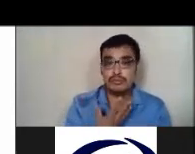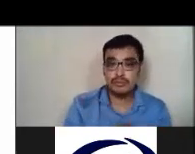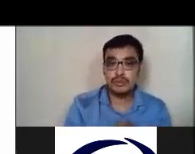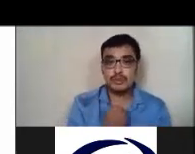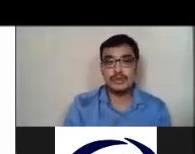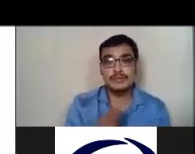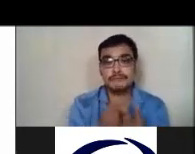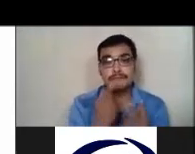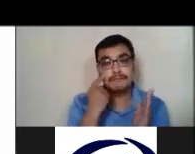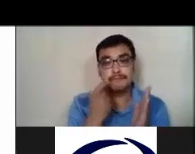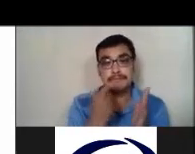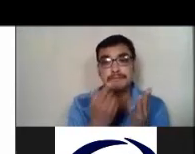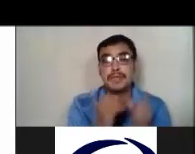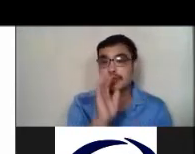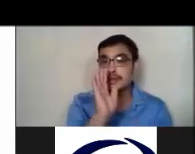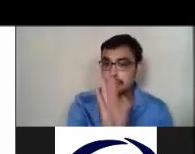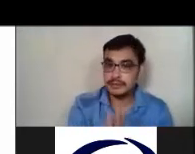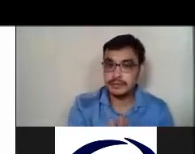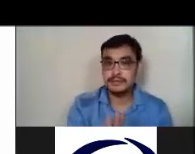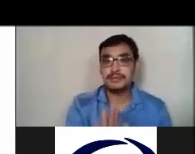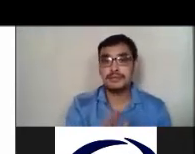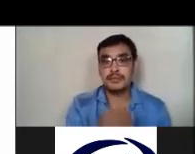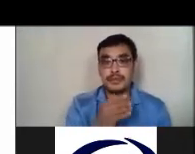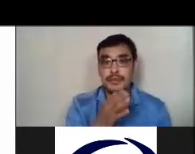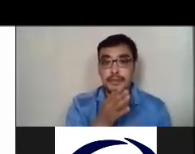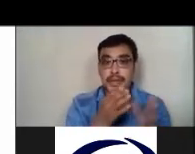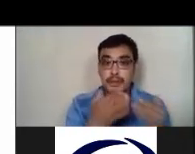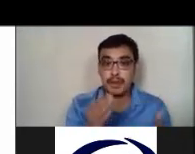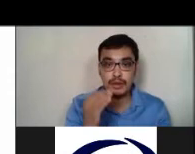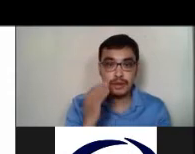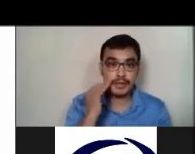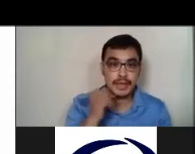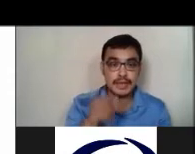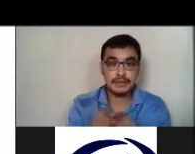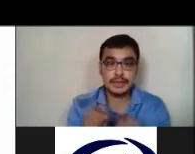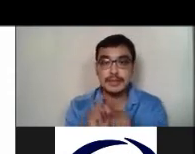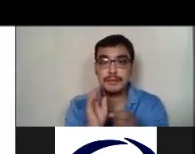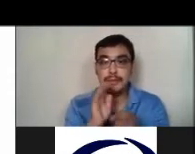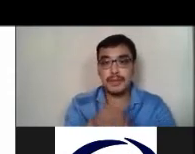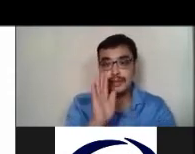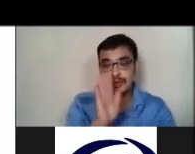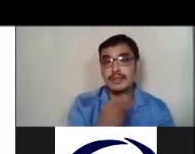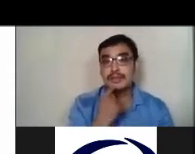भेटिएछ. म्यारिड महिलामा डिप्रेसन बढी देखिन्छ भने